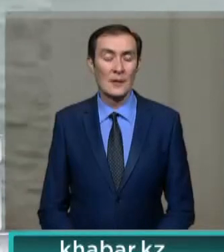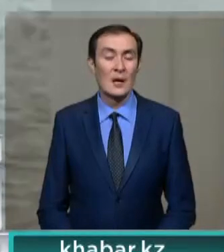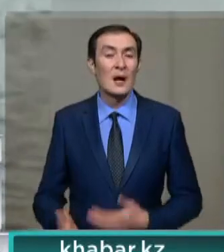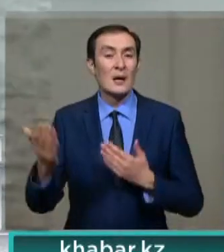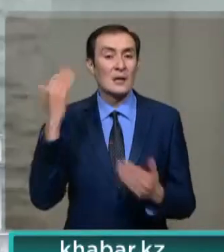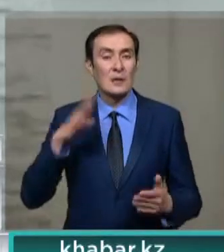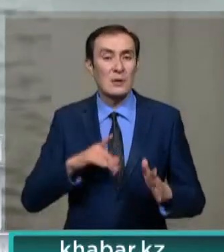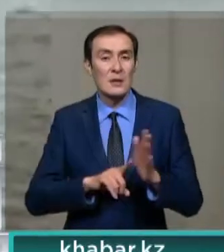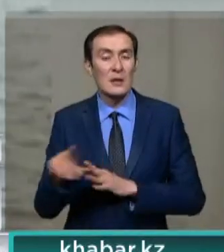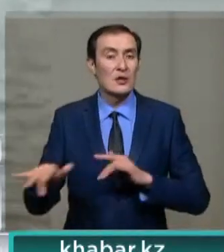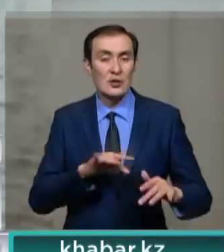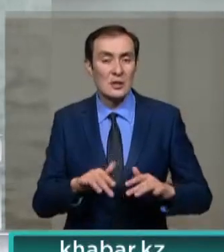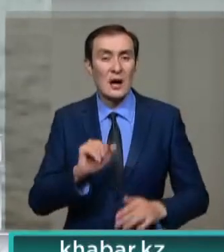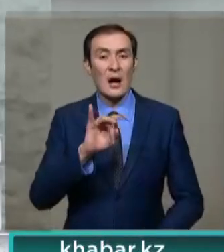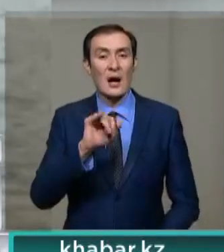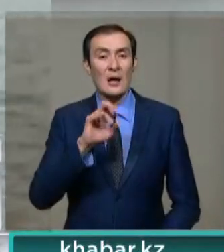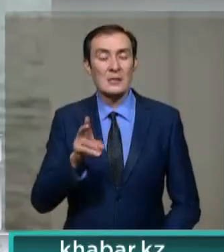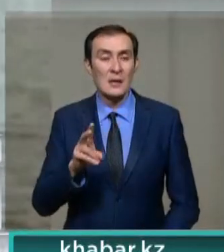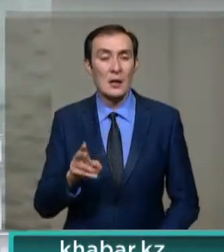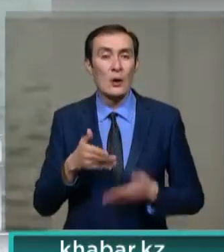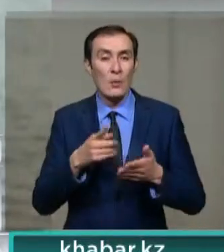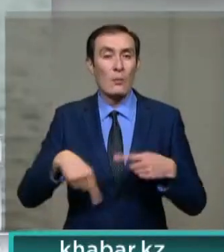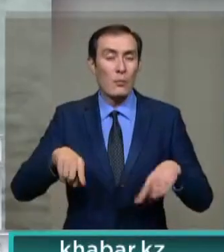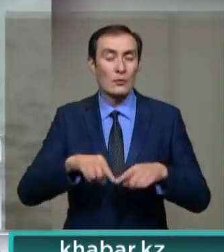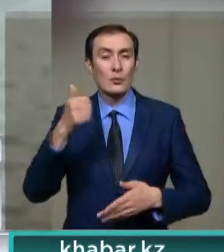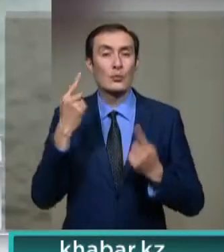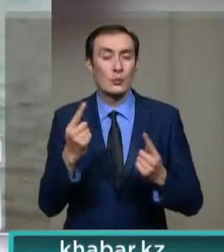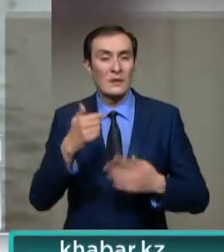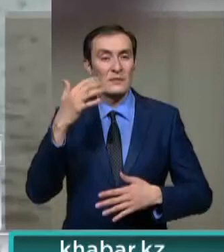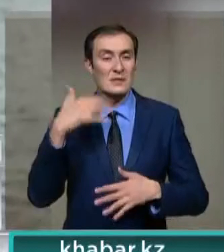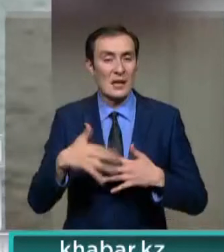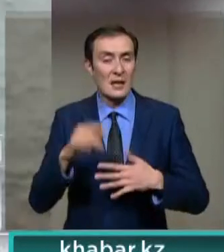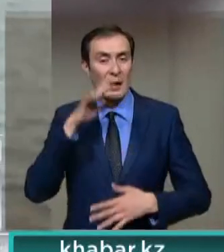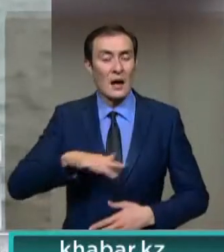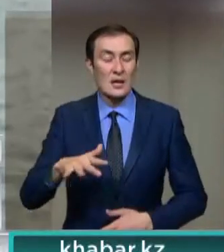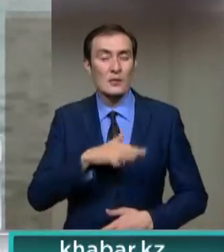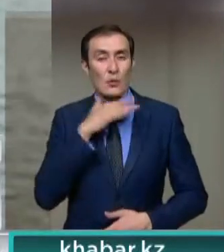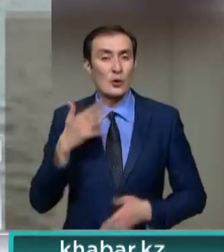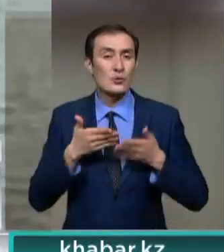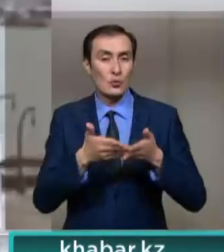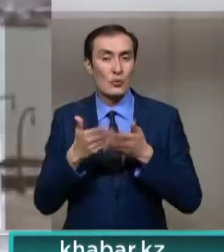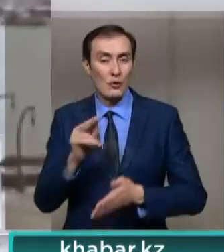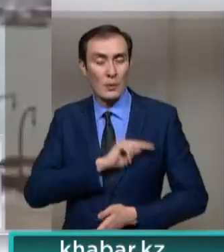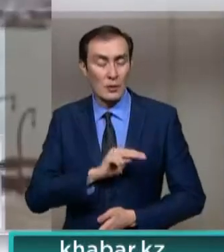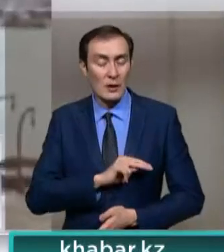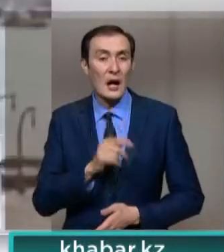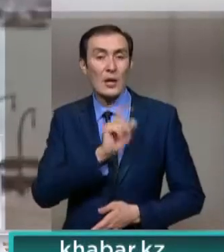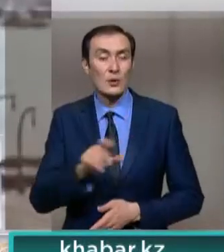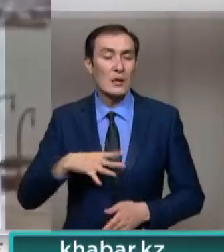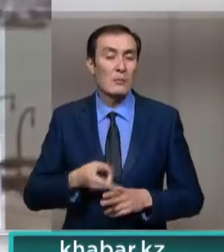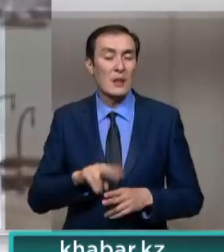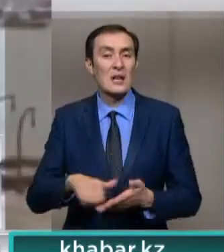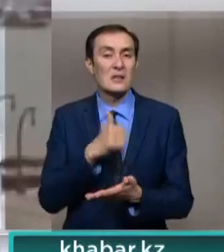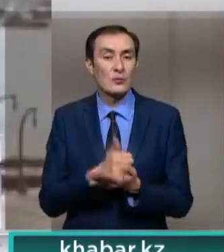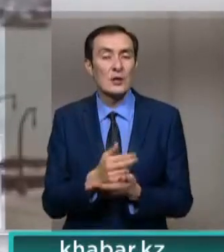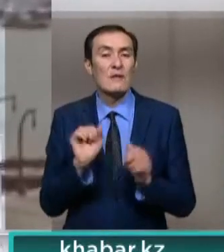Когда-то здесь кипела жизнь. Аральский порт был одним из самых крупных в Средней Азии. Сюда приходили сотни больших и малых судов. А для местных жителей это был